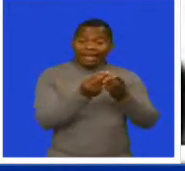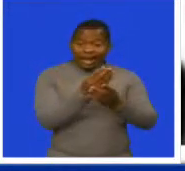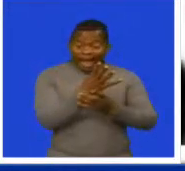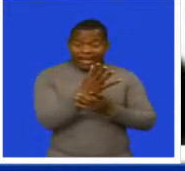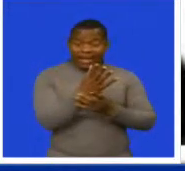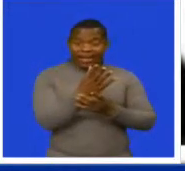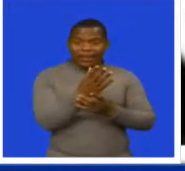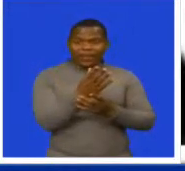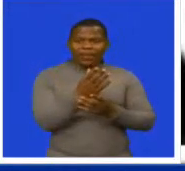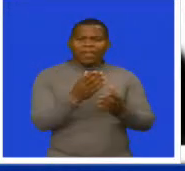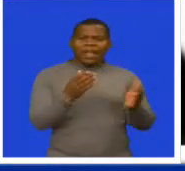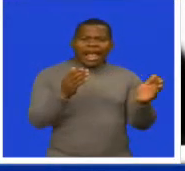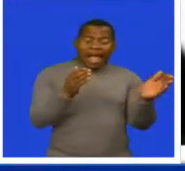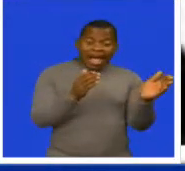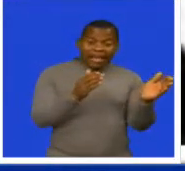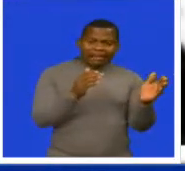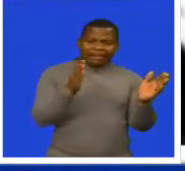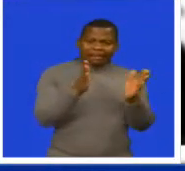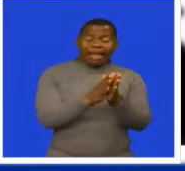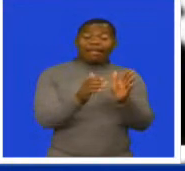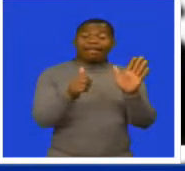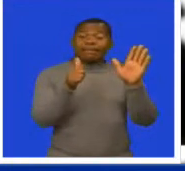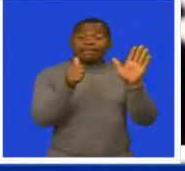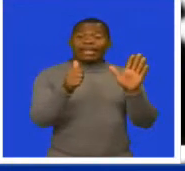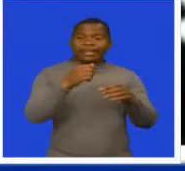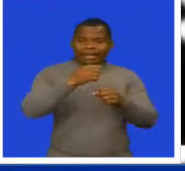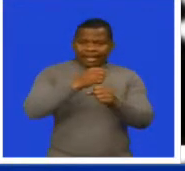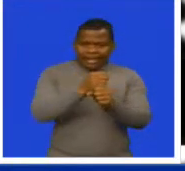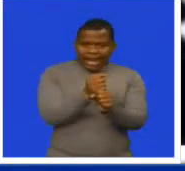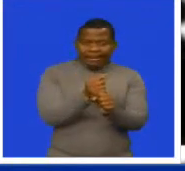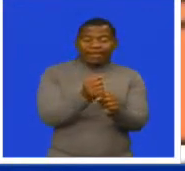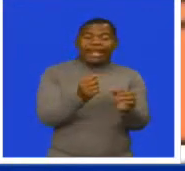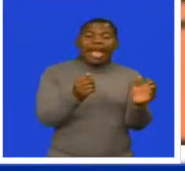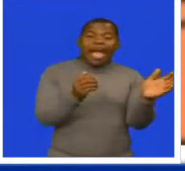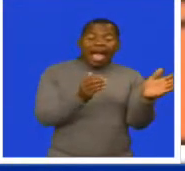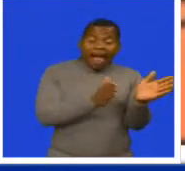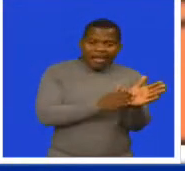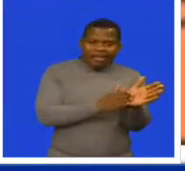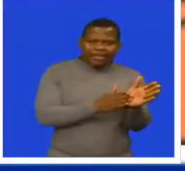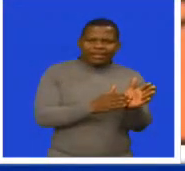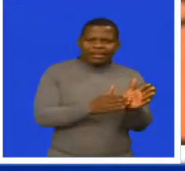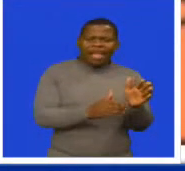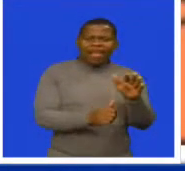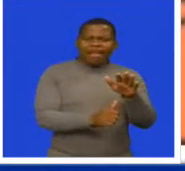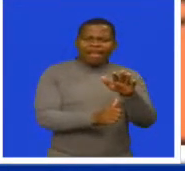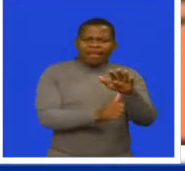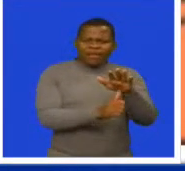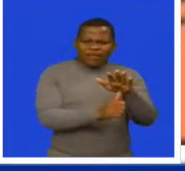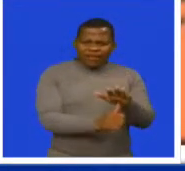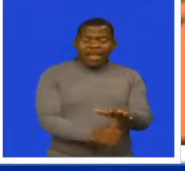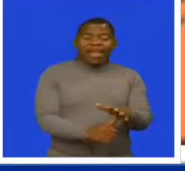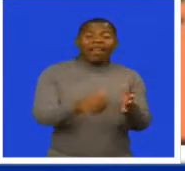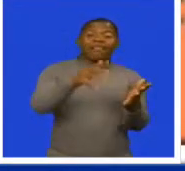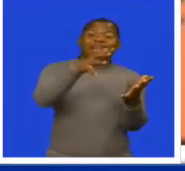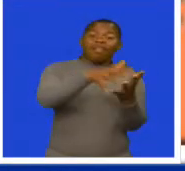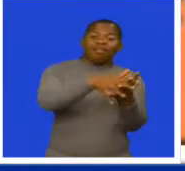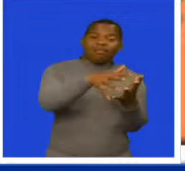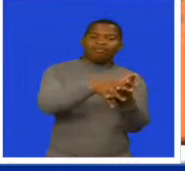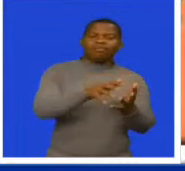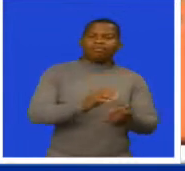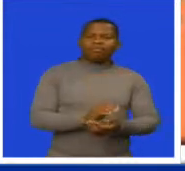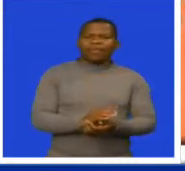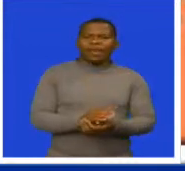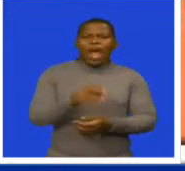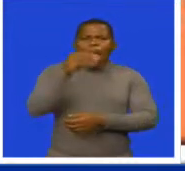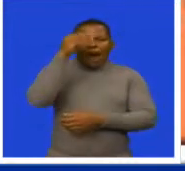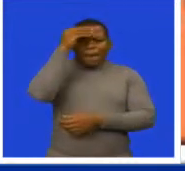violence. Umbiko wembutho wembube nesive uyaveta kuthi lapha eveni emacala ekuhlukubetana ngetebulili kusukela eminyakeni